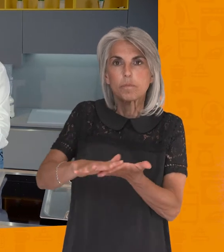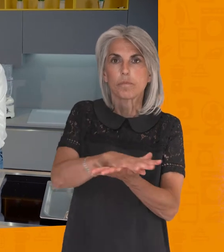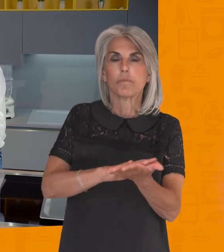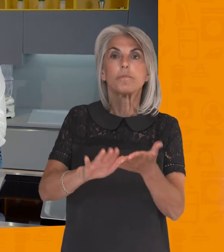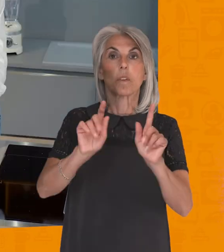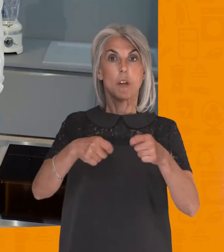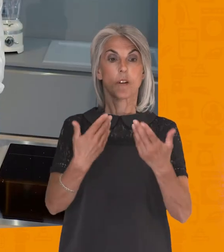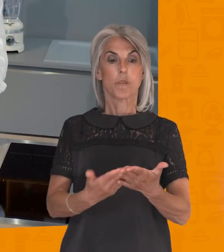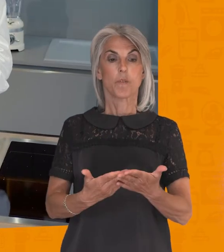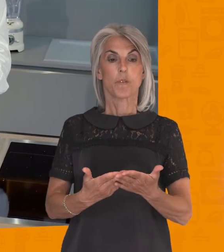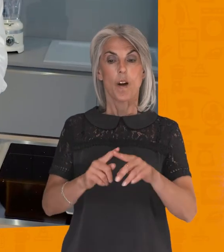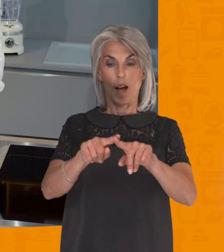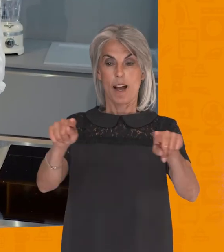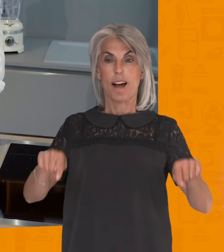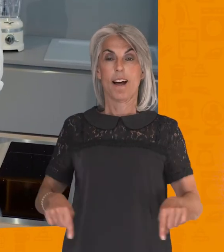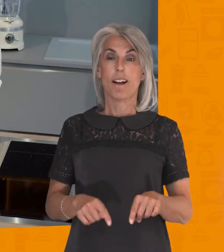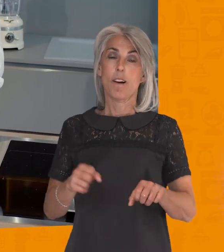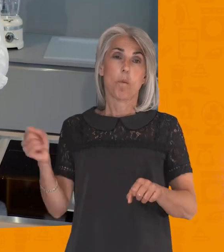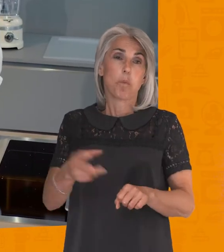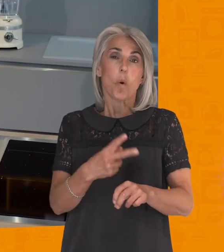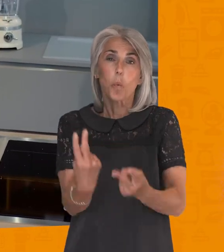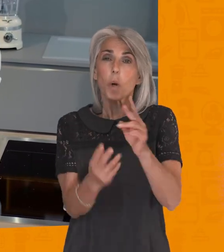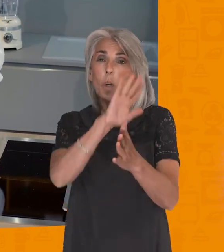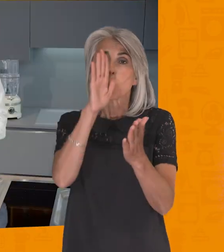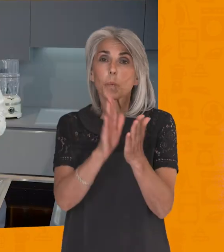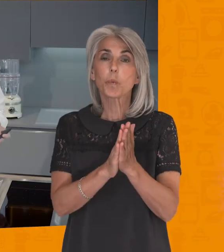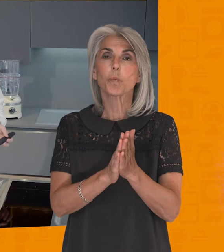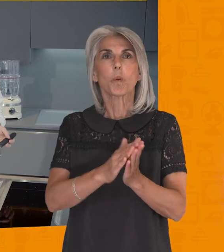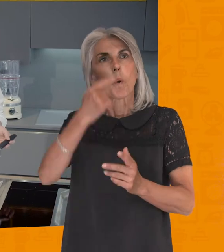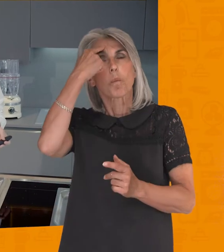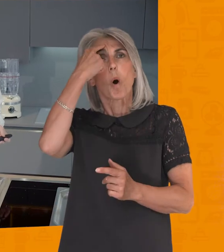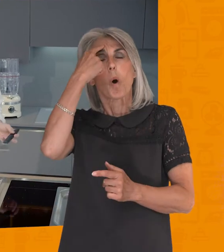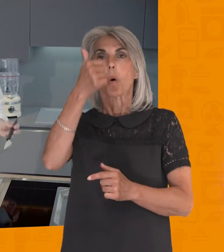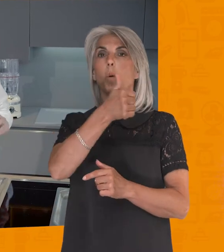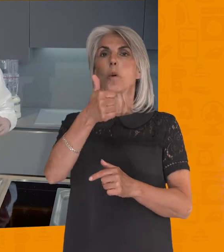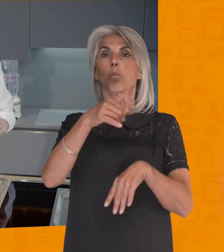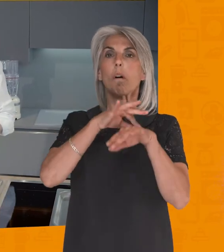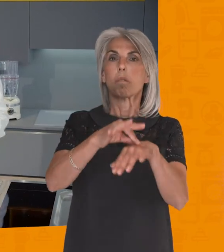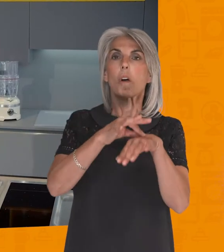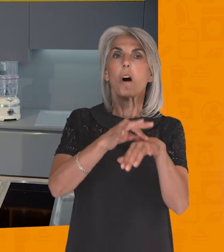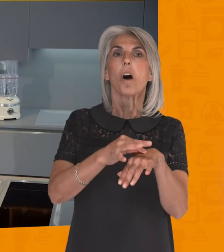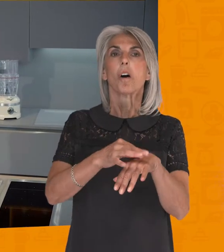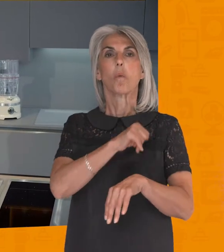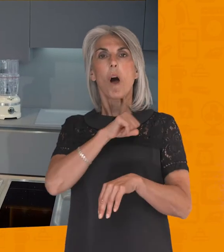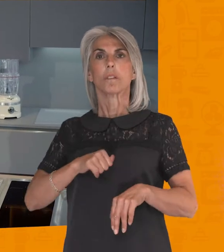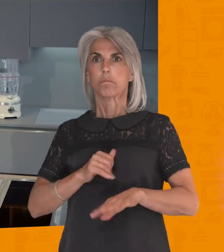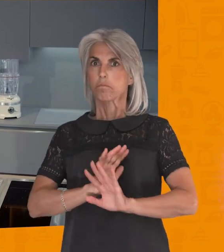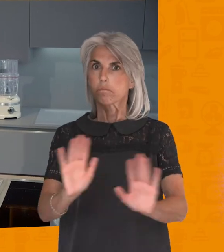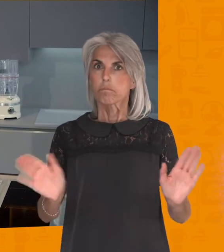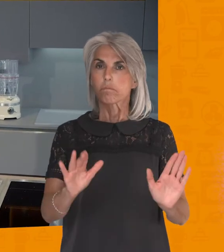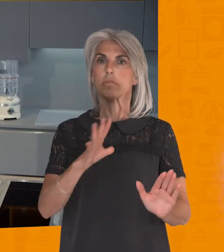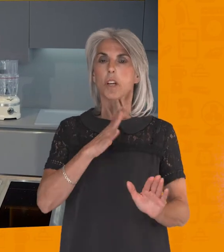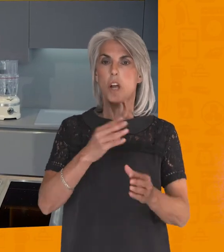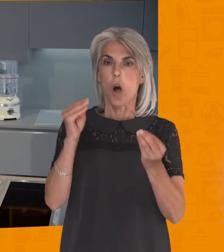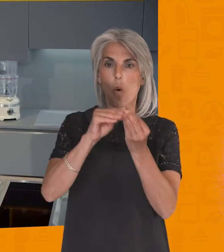grands morceaux. Et effectivement, sur un teppanyaki, on peut cuire énormément de choses. On a souvent envie de dire un teppanyaki, on ne fait que du style asiatique. Pas